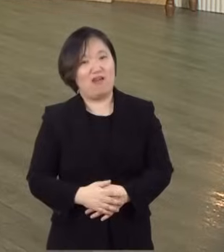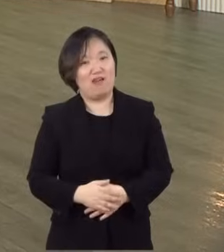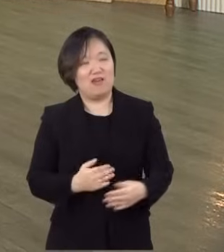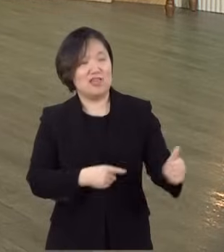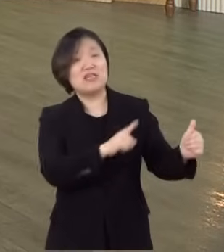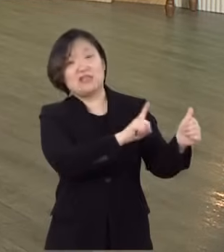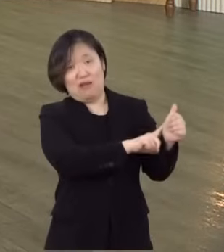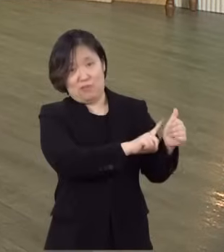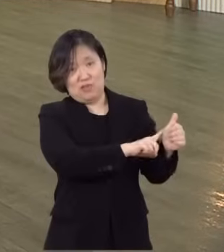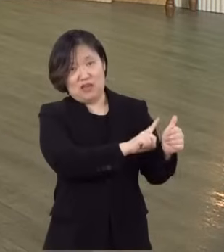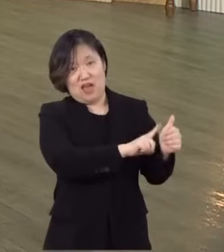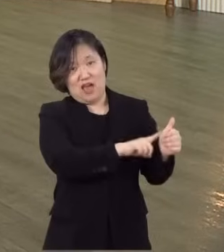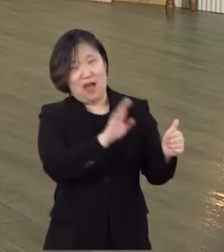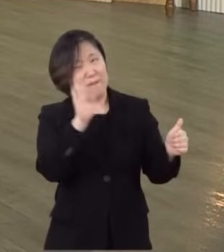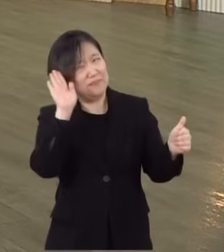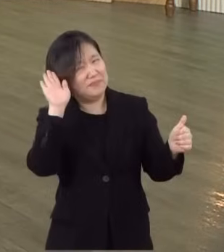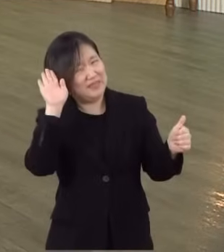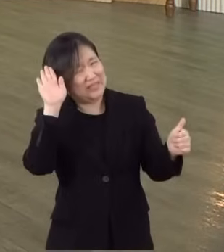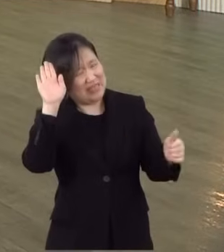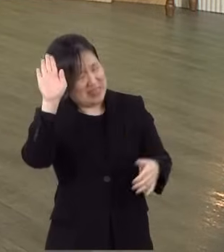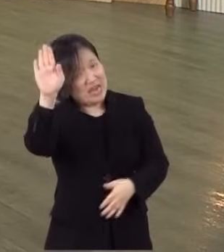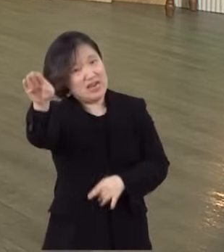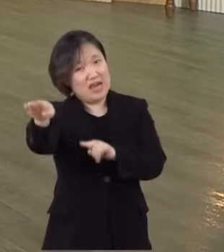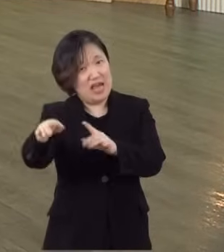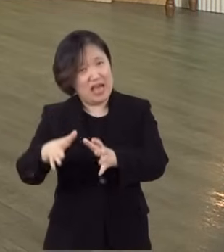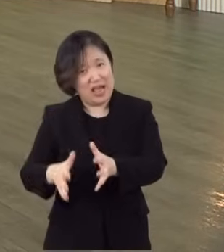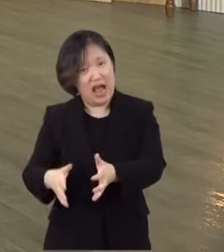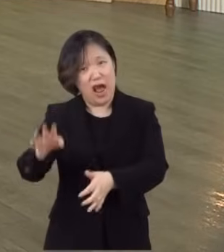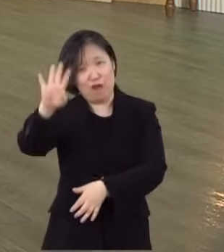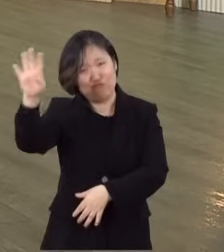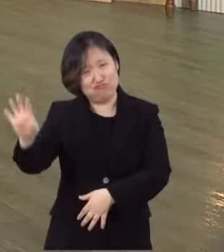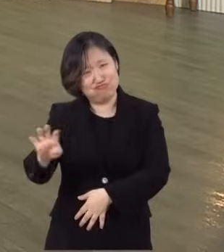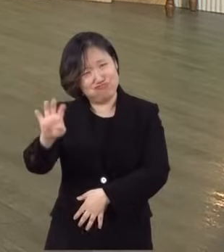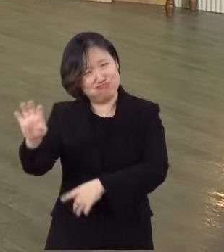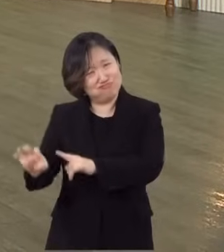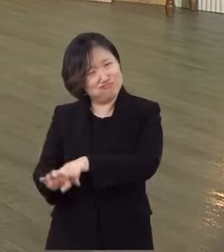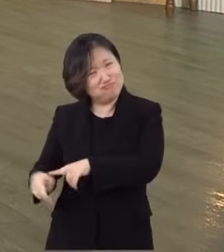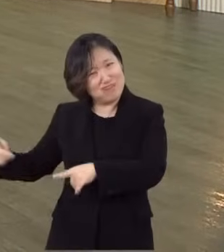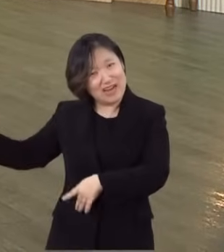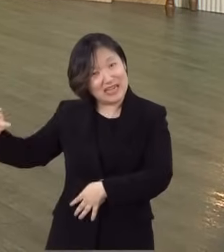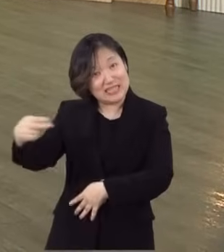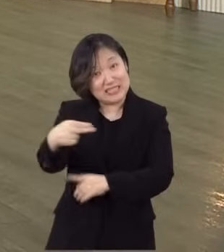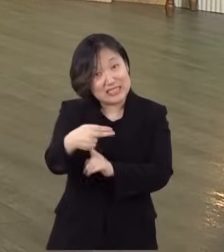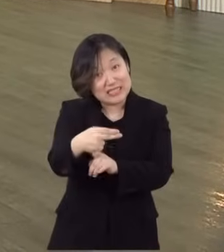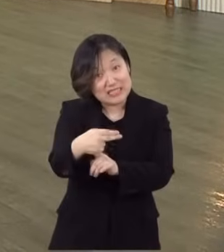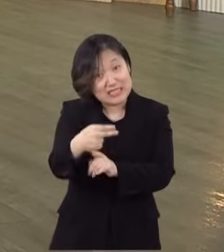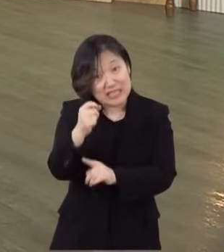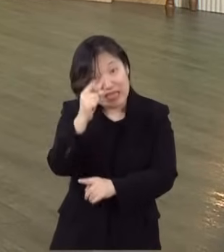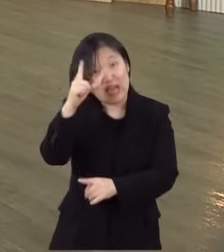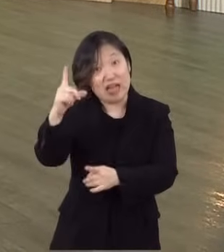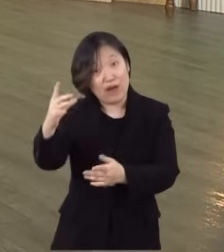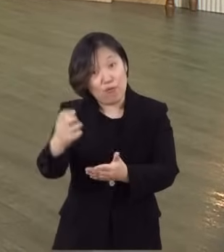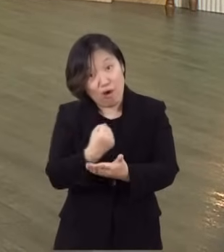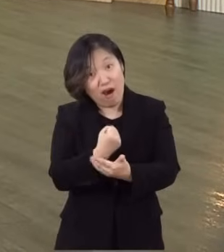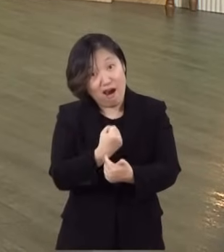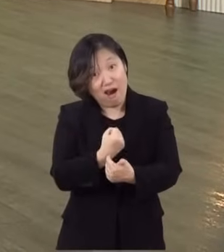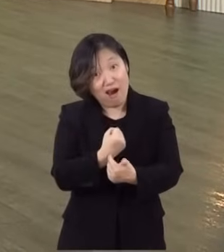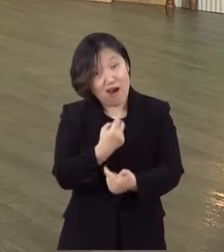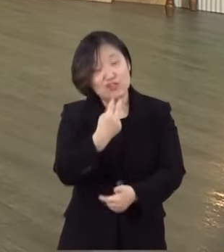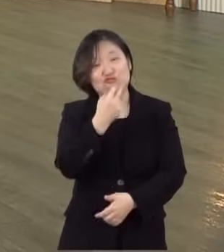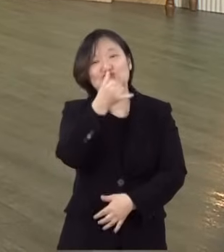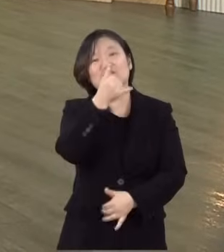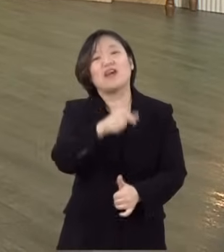것이다 저 사공이 미래 세상에 윤에서 벗어난 바른 깨달음을